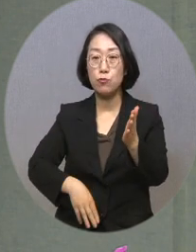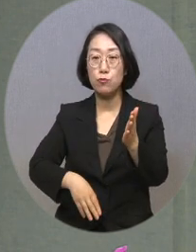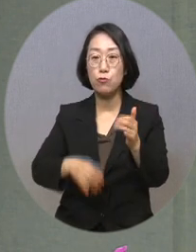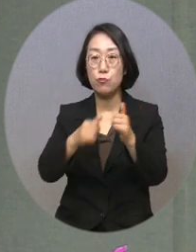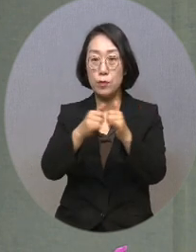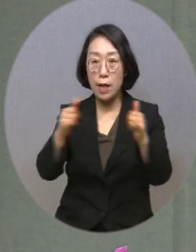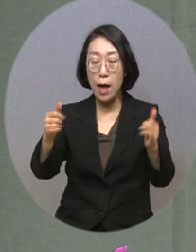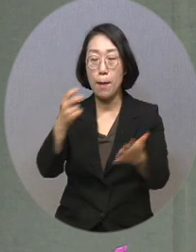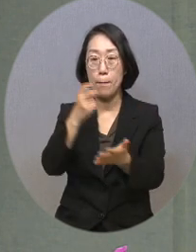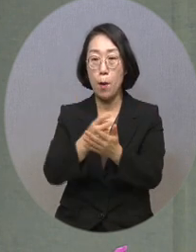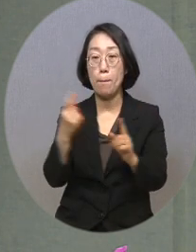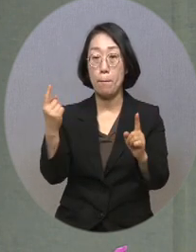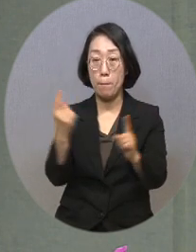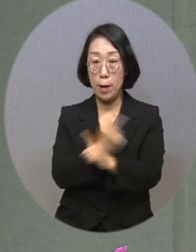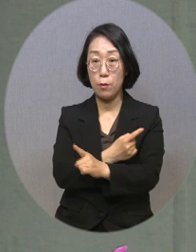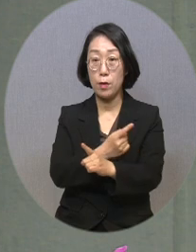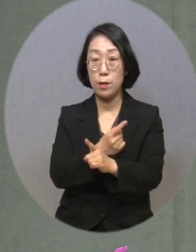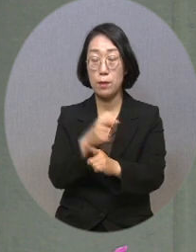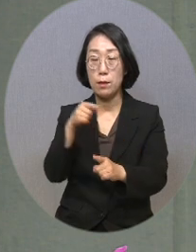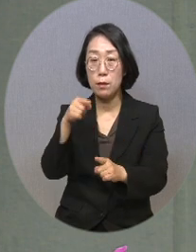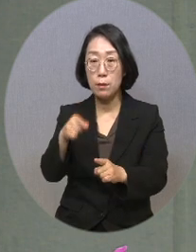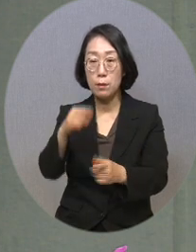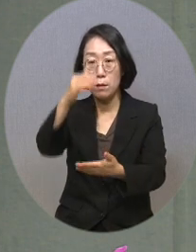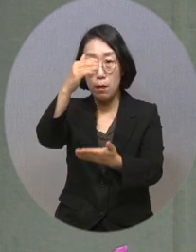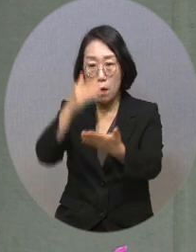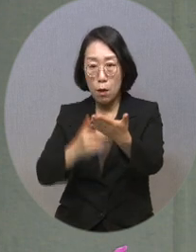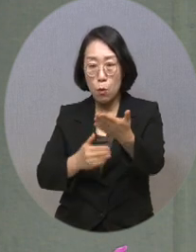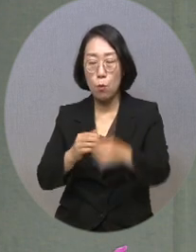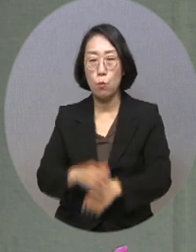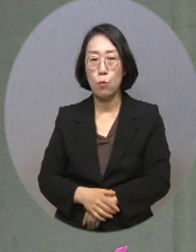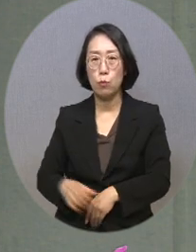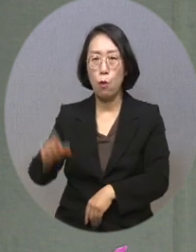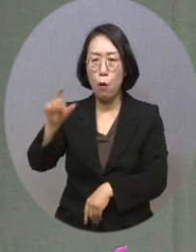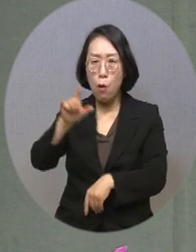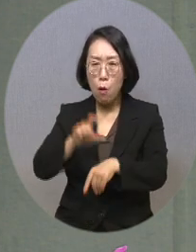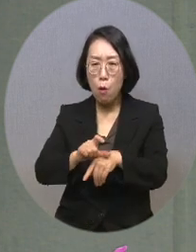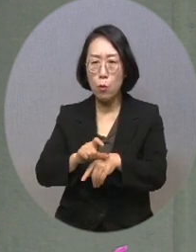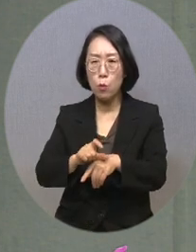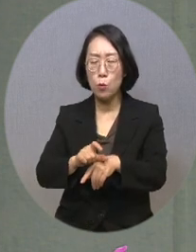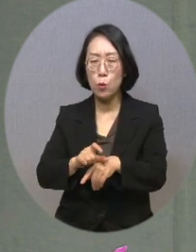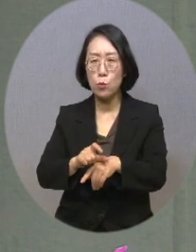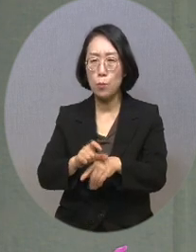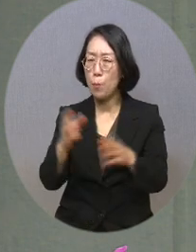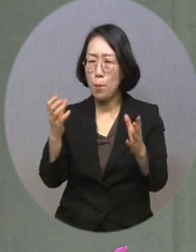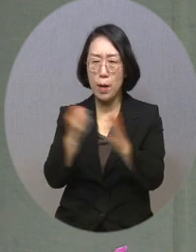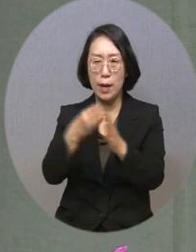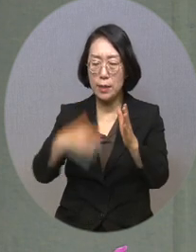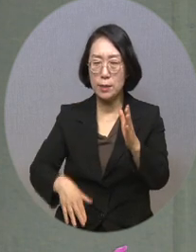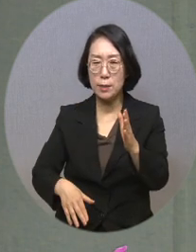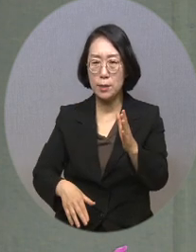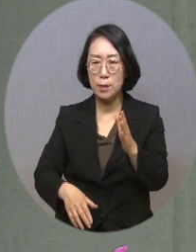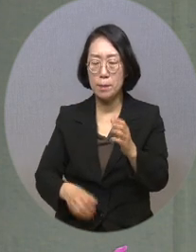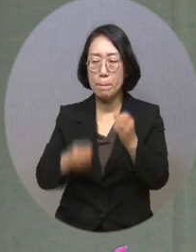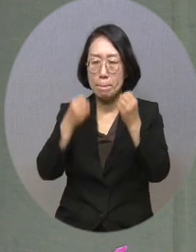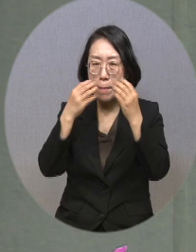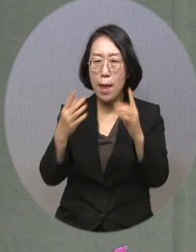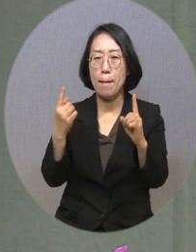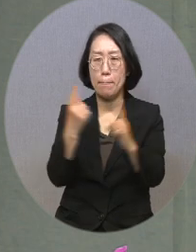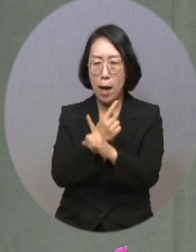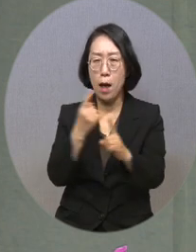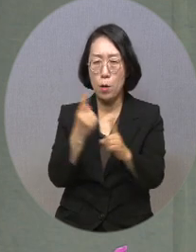세무사법 개정안이 아직도 더 손을 봐야 한다. 또 새로운 부분이 또